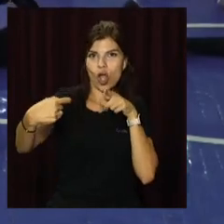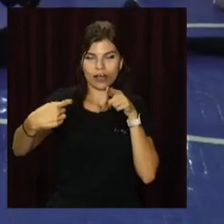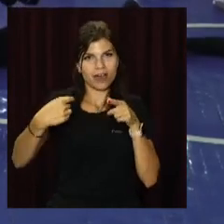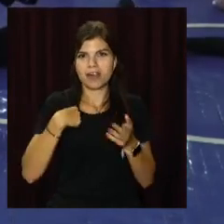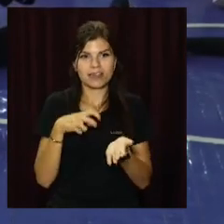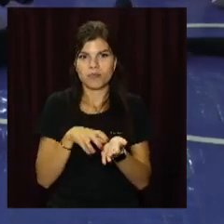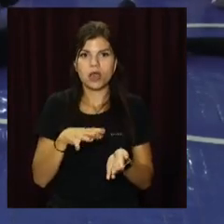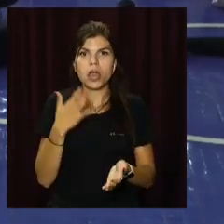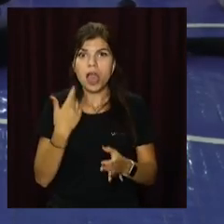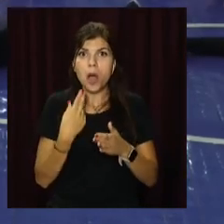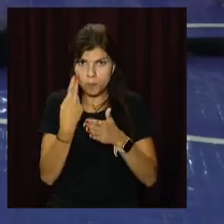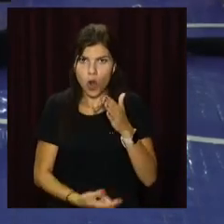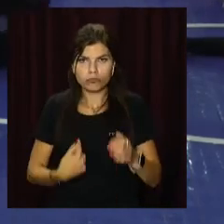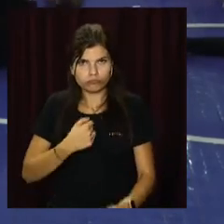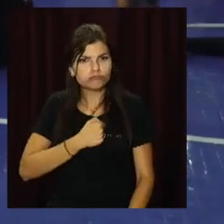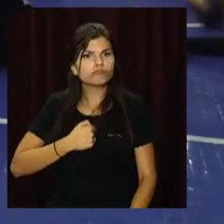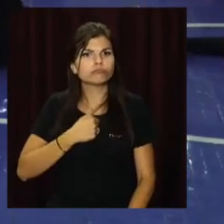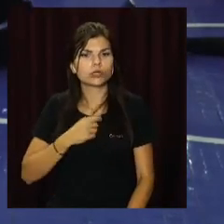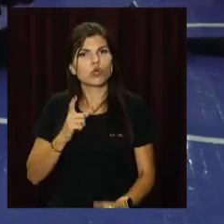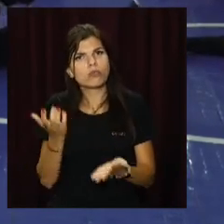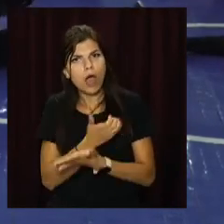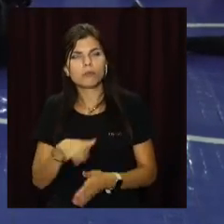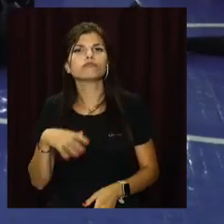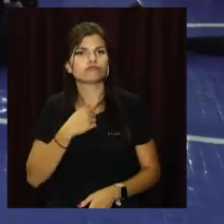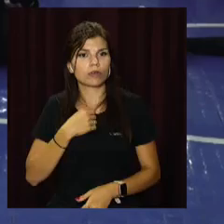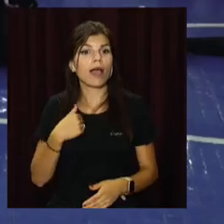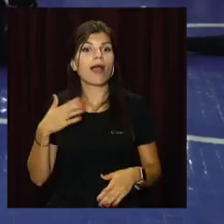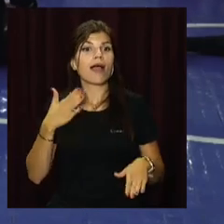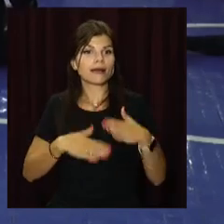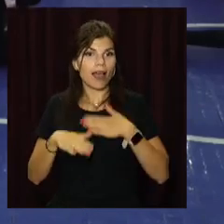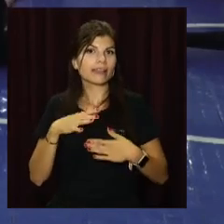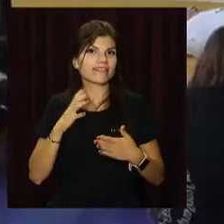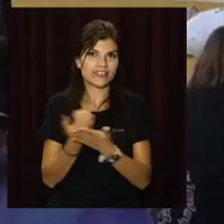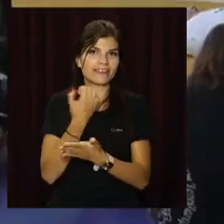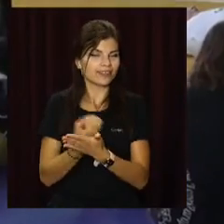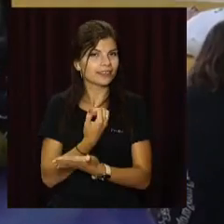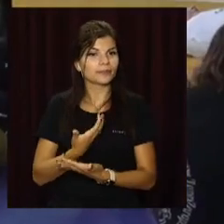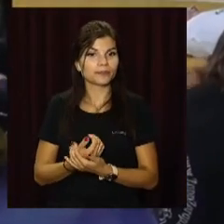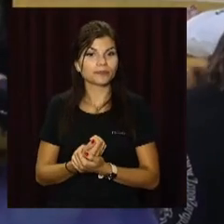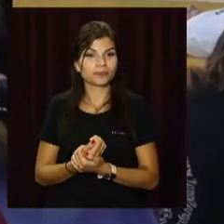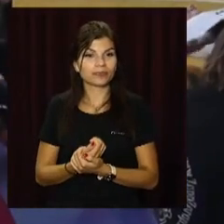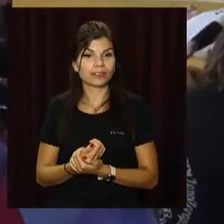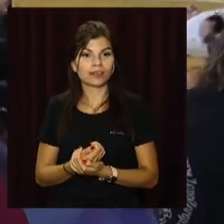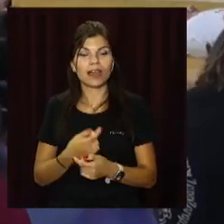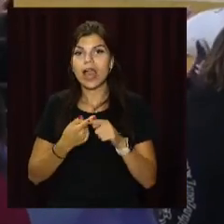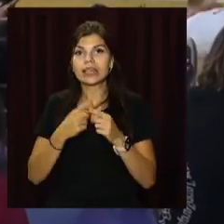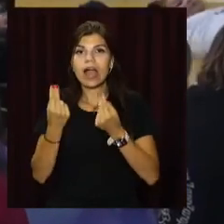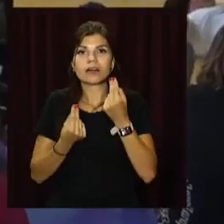Я злюсь, коли проїхаю, та щось не виходить. І радуюся завжди, коли проїхаю. Волейбол – це непредсказуема